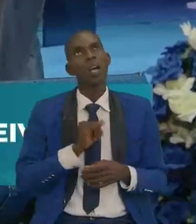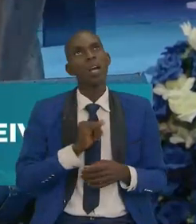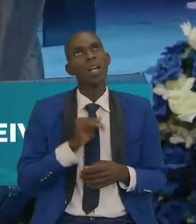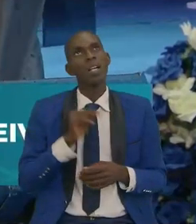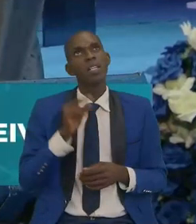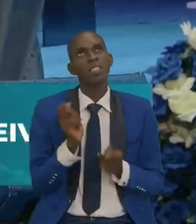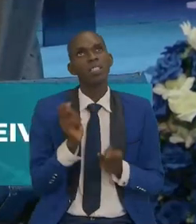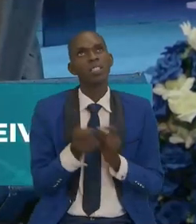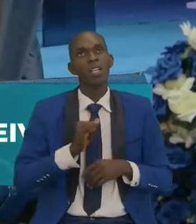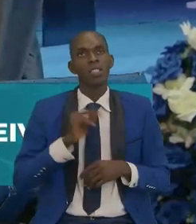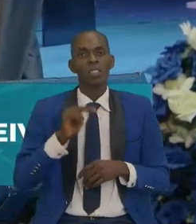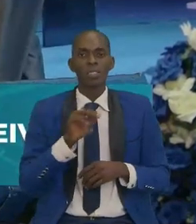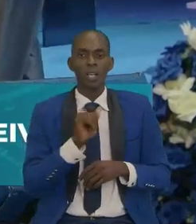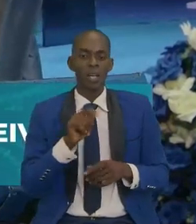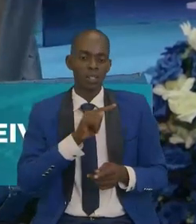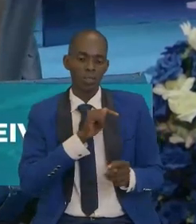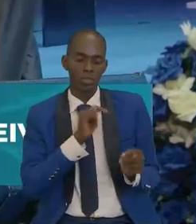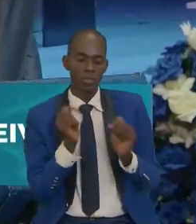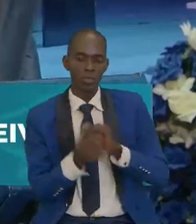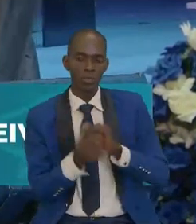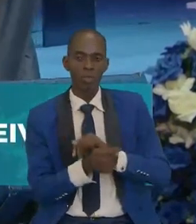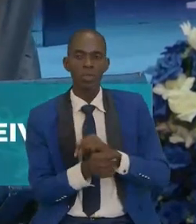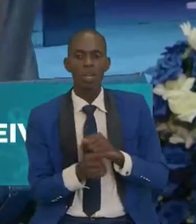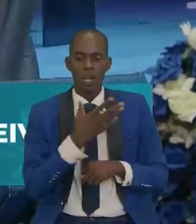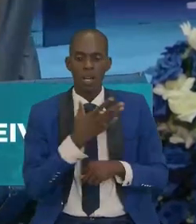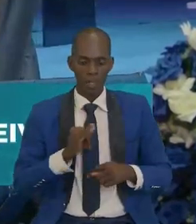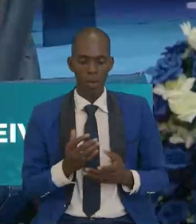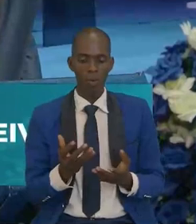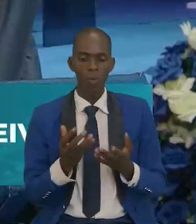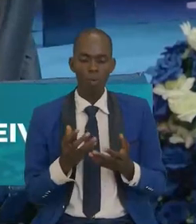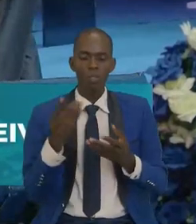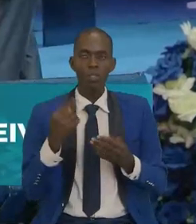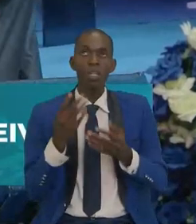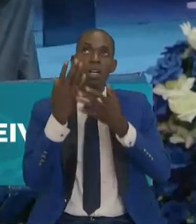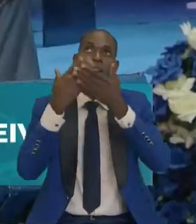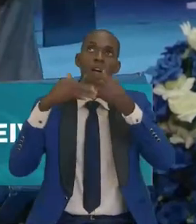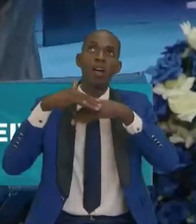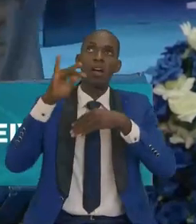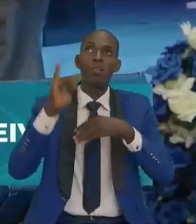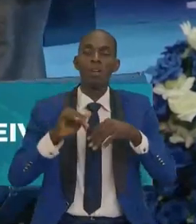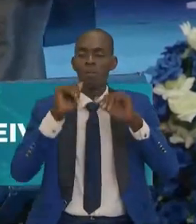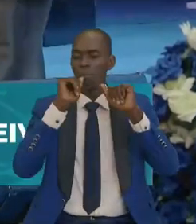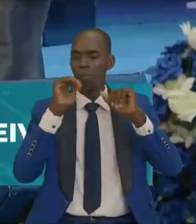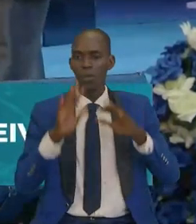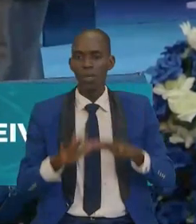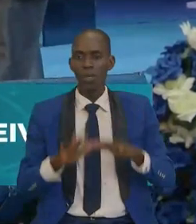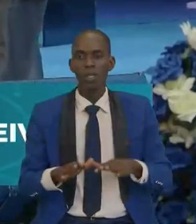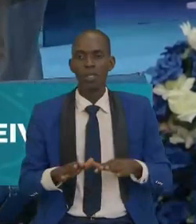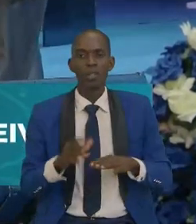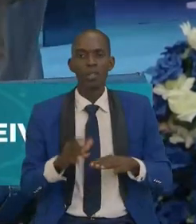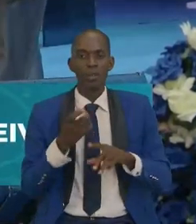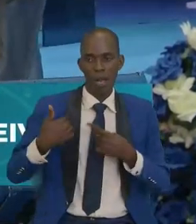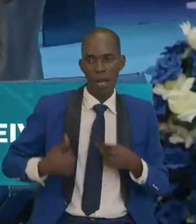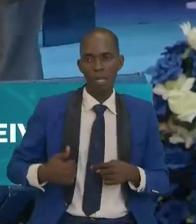d'un changement, j'ai besoin d'une transformation, je veux la bénédiction du ciel pour mon